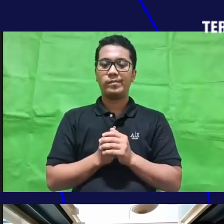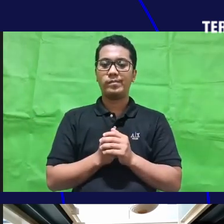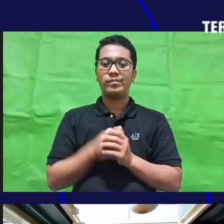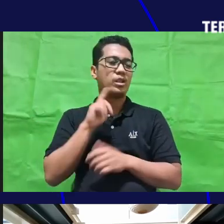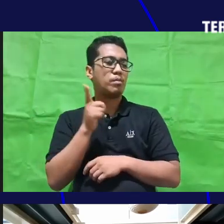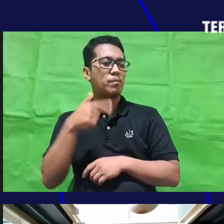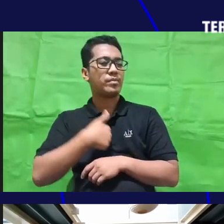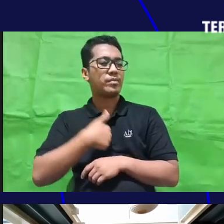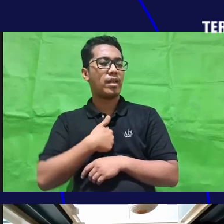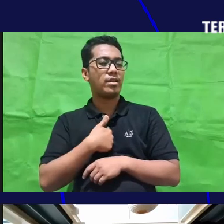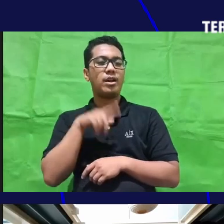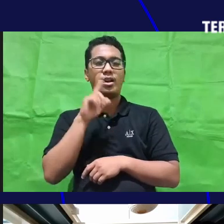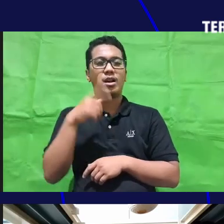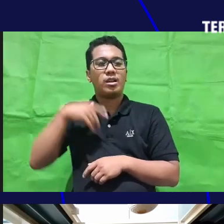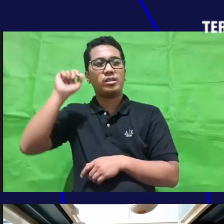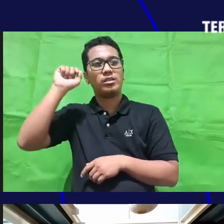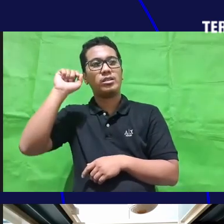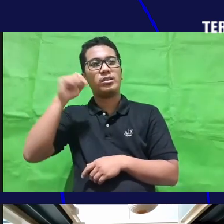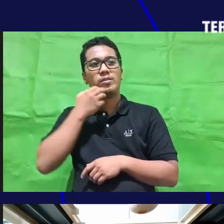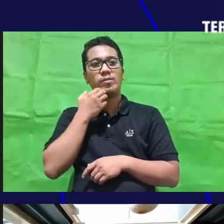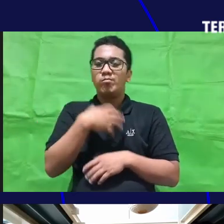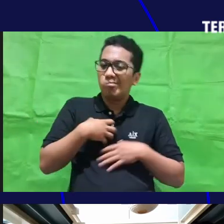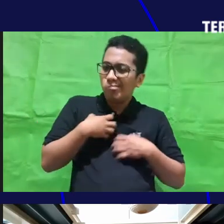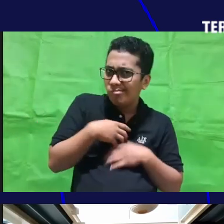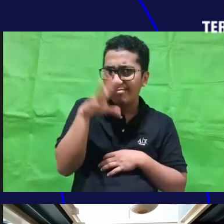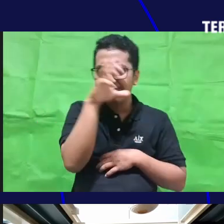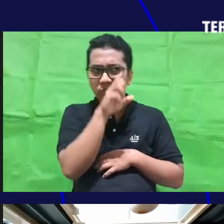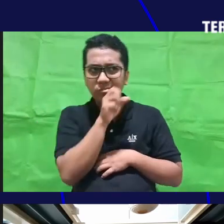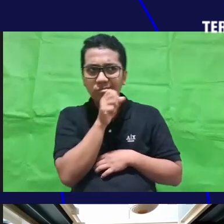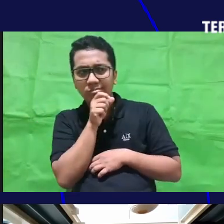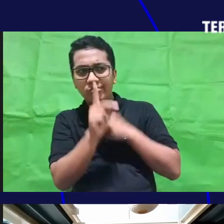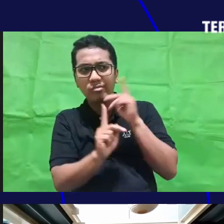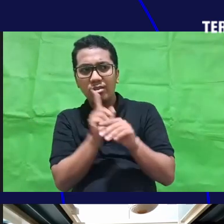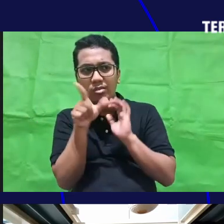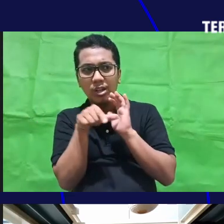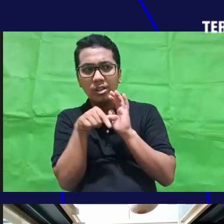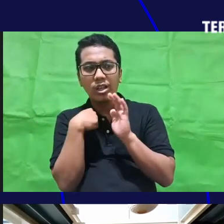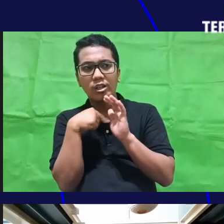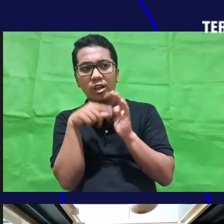saya ada kecurigaan jika kemudian